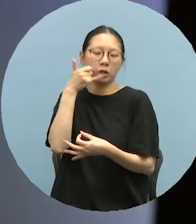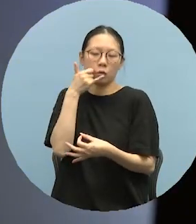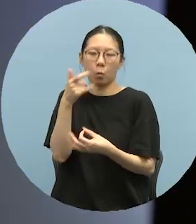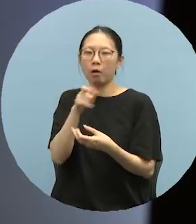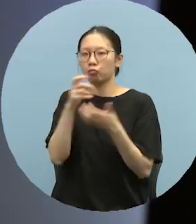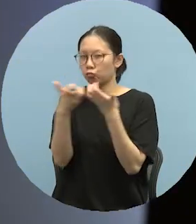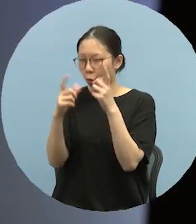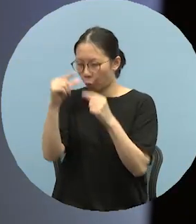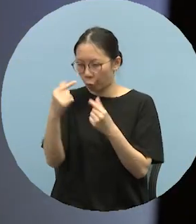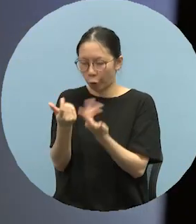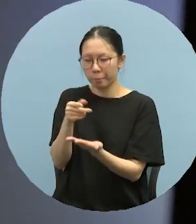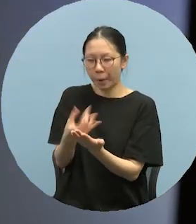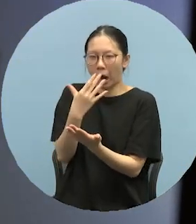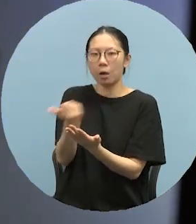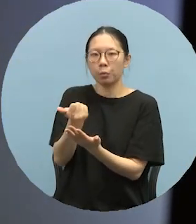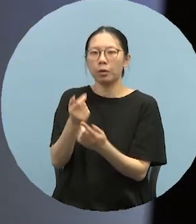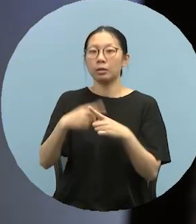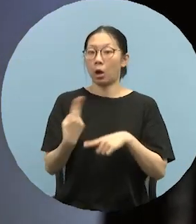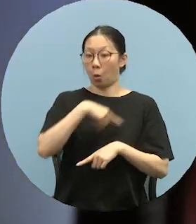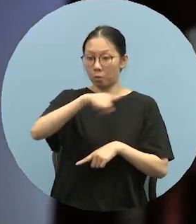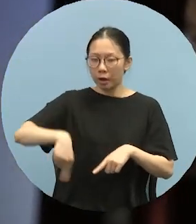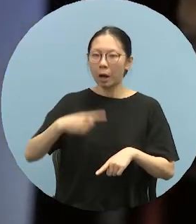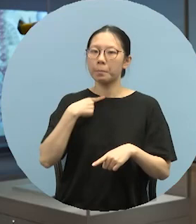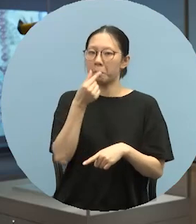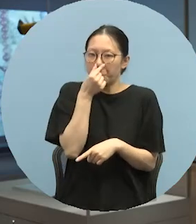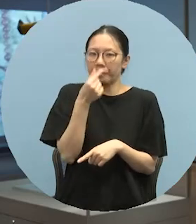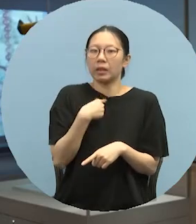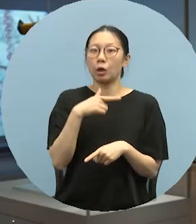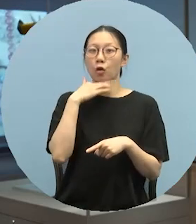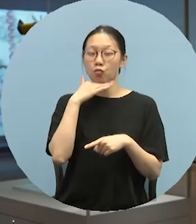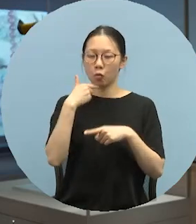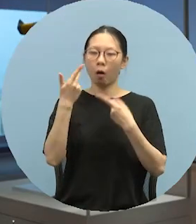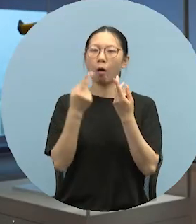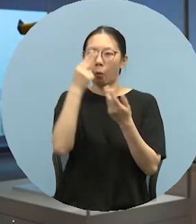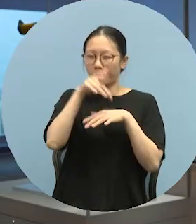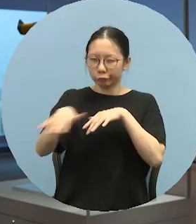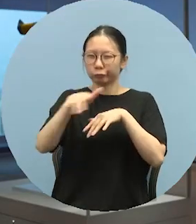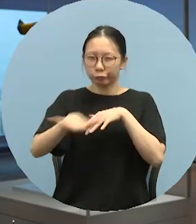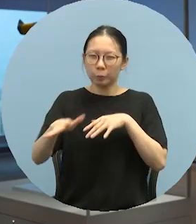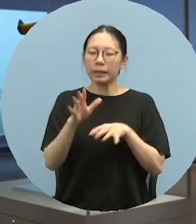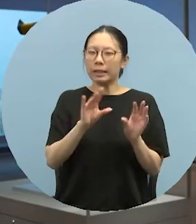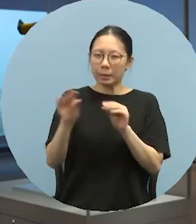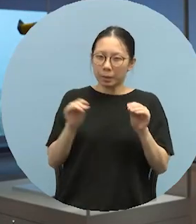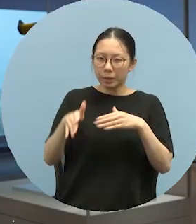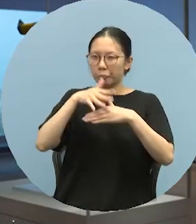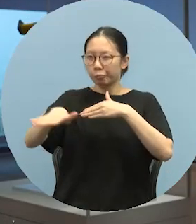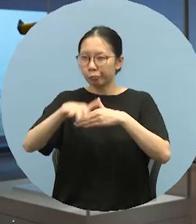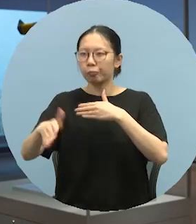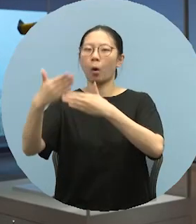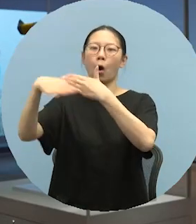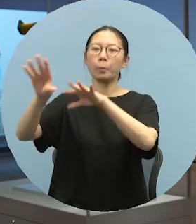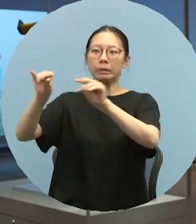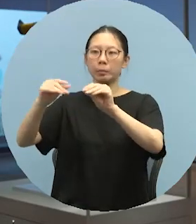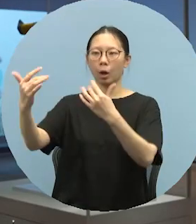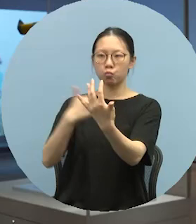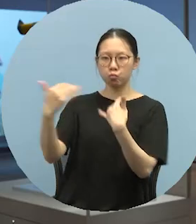那这个空间的这个气密性要好，它一直在漏气的话，这个湿气一直往外跑，或者说外面的湿气一直往里面